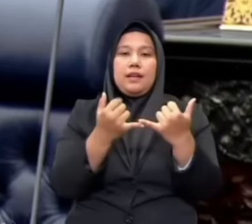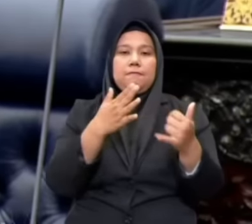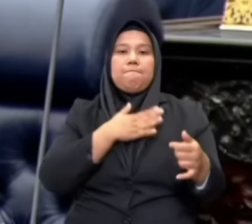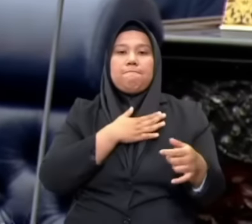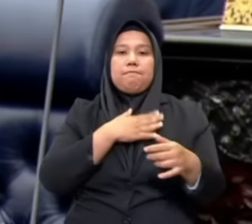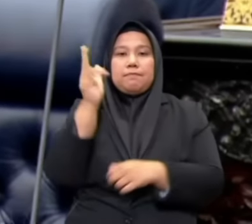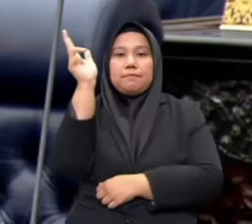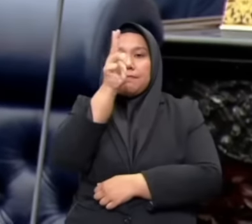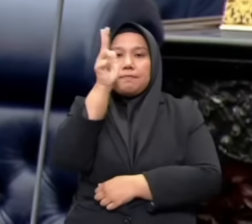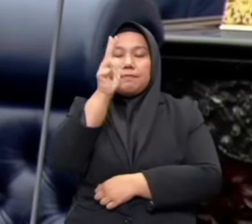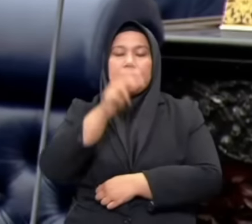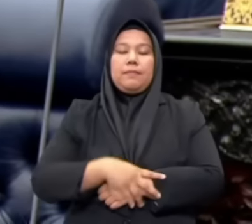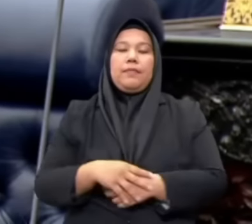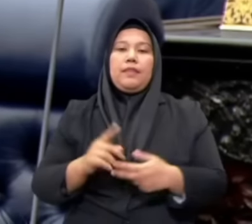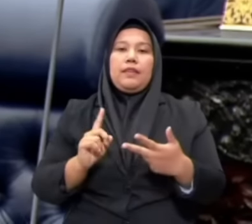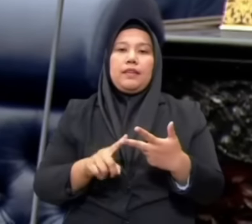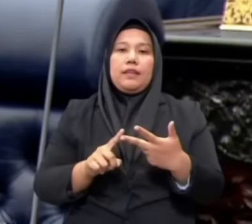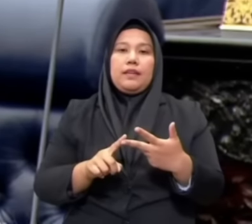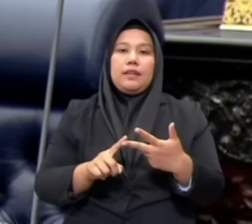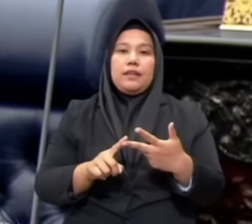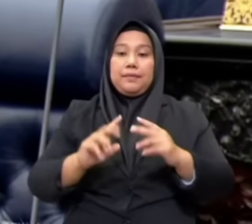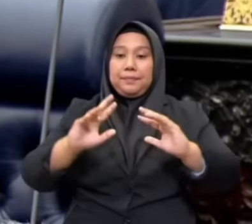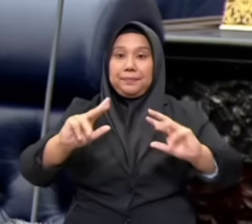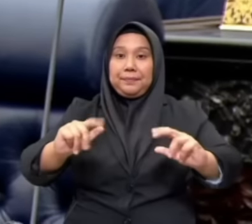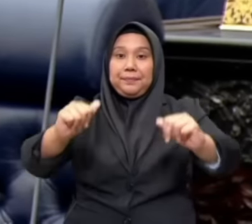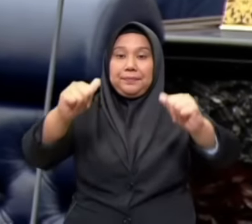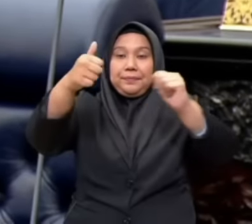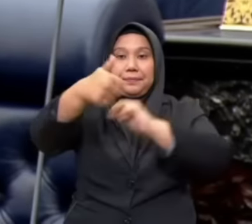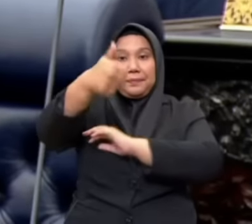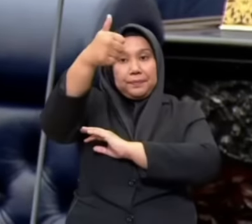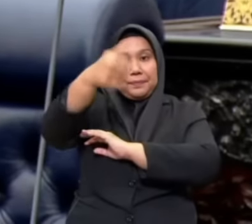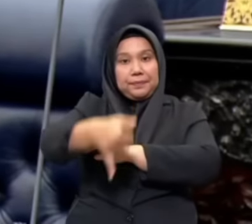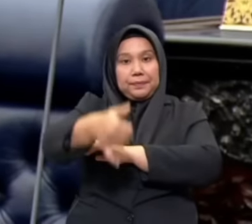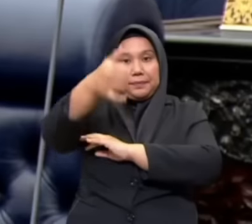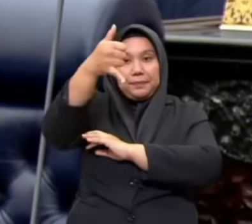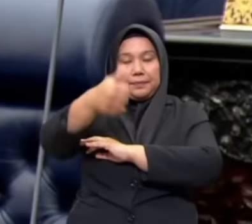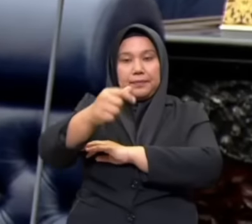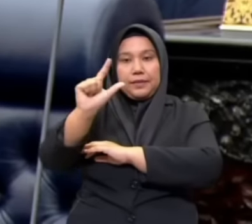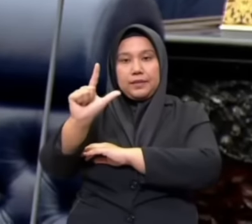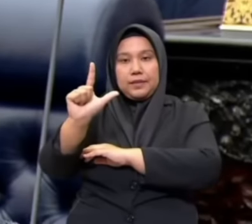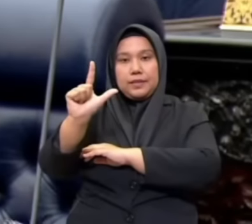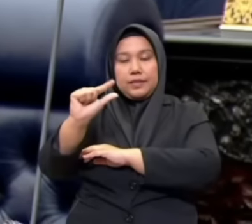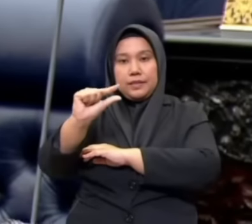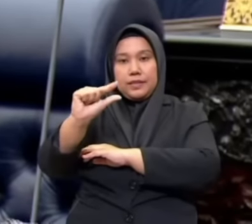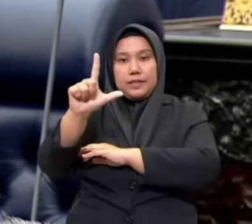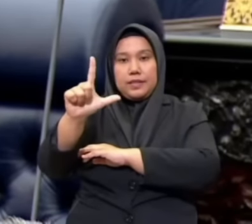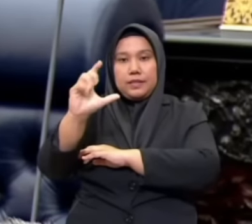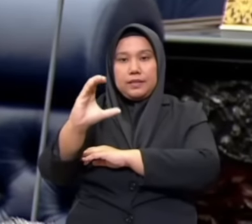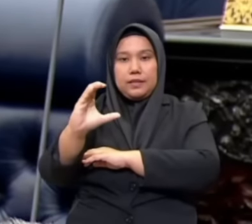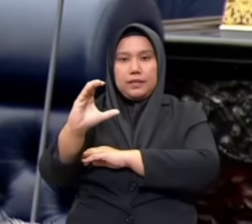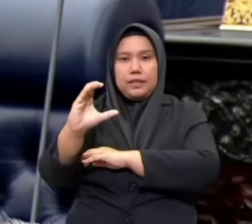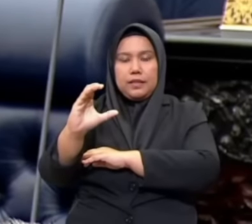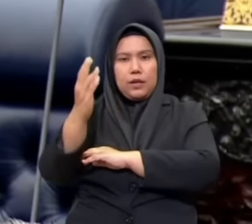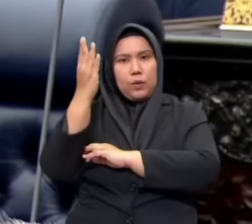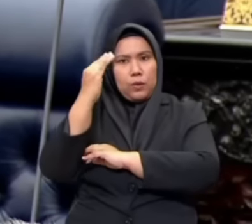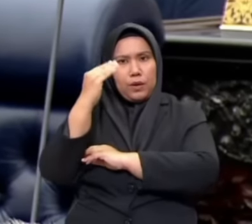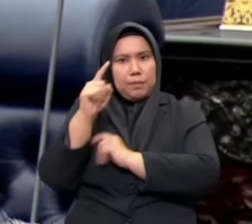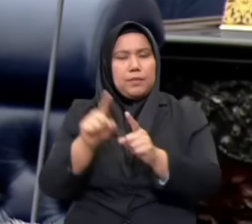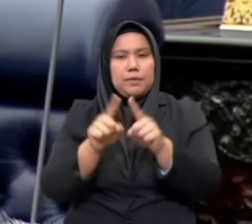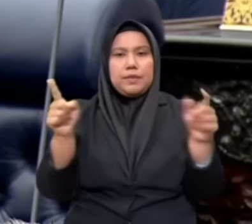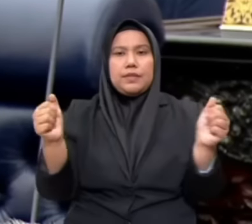ketiganya, Tuan Yang Pertua, prestasi ini. Prestasi JLC, kenapa berbeza dengan prestasi syarikat